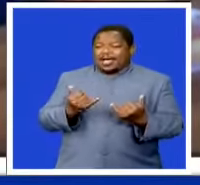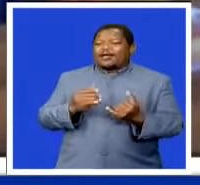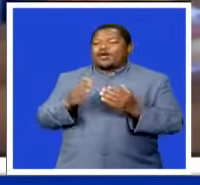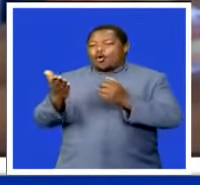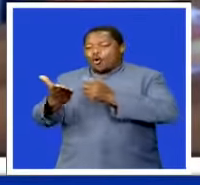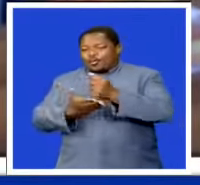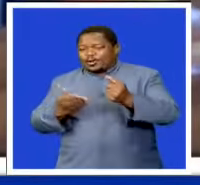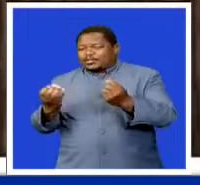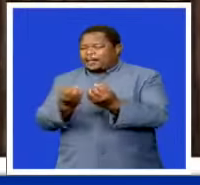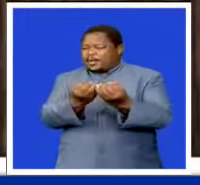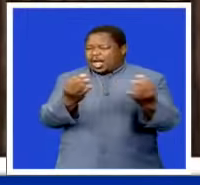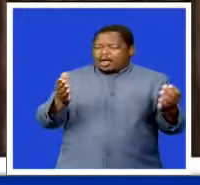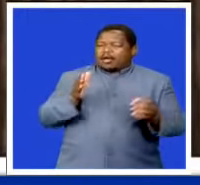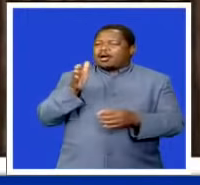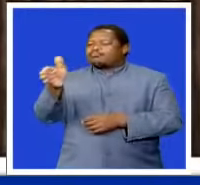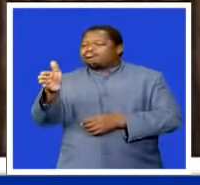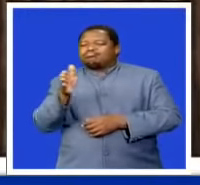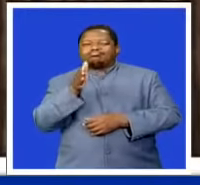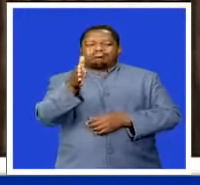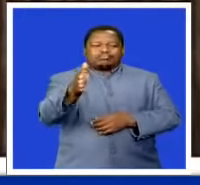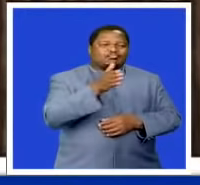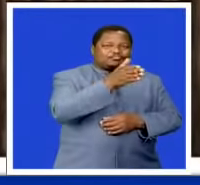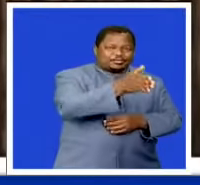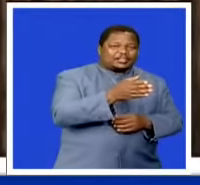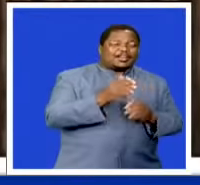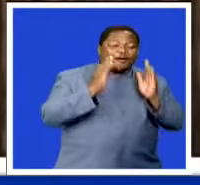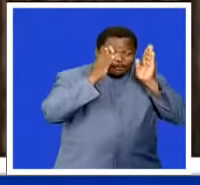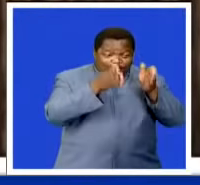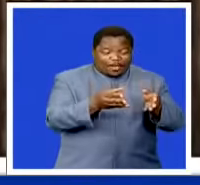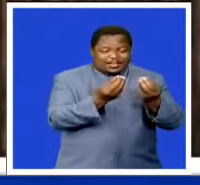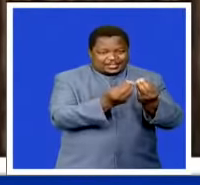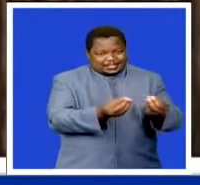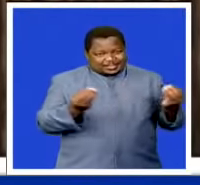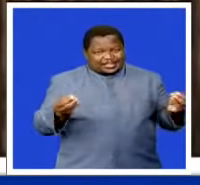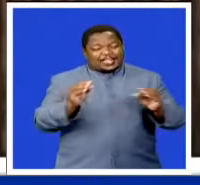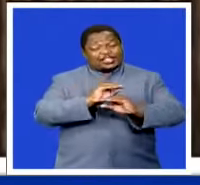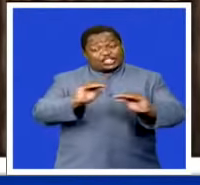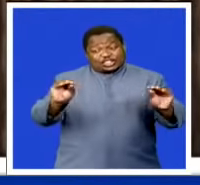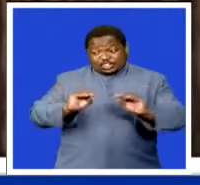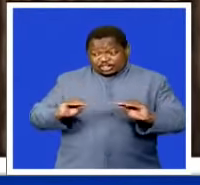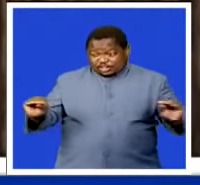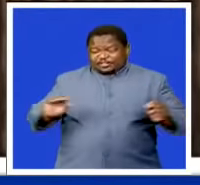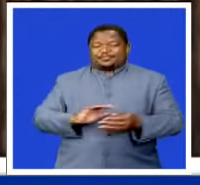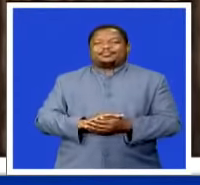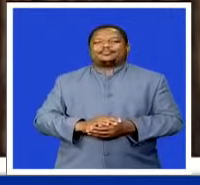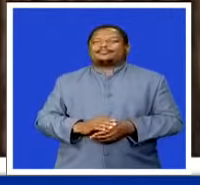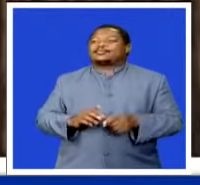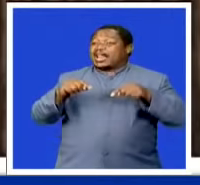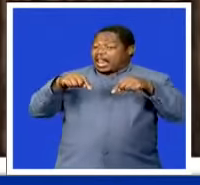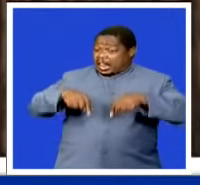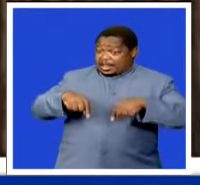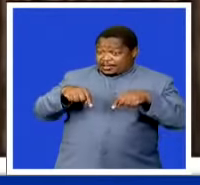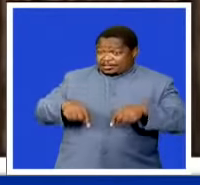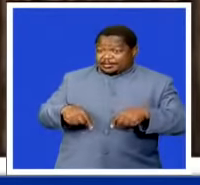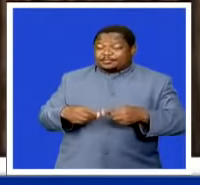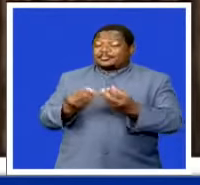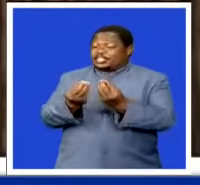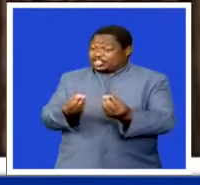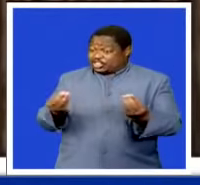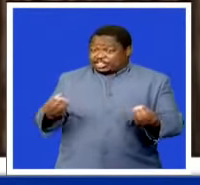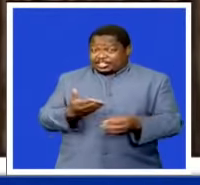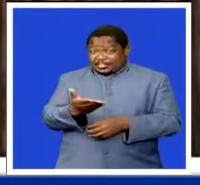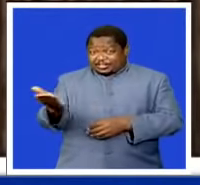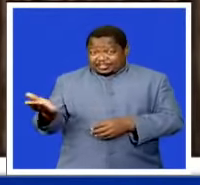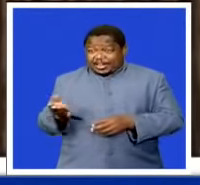lapha eveni. Namuhla nje itopic yakhona bakhuluma ngakho konokonga imali ngoba sibona ukuthi kuyimfo lenhle ukuthi abamfana bakufunze babancane kuze ukuthi bakwade